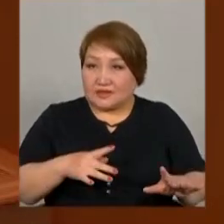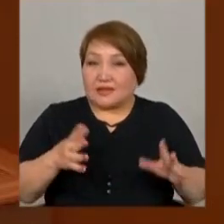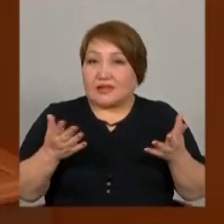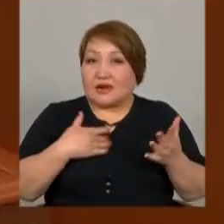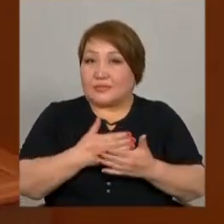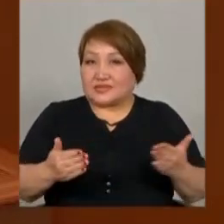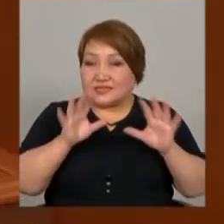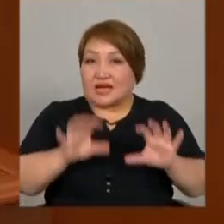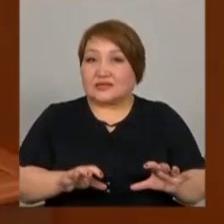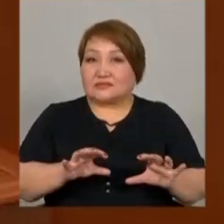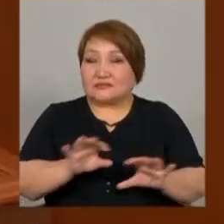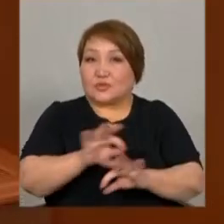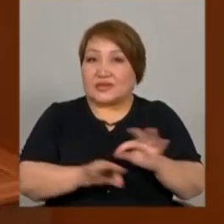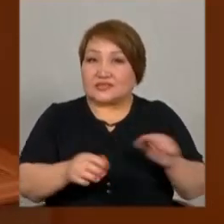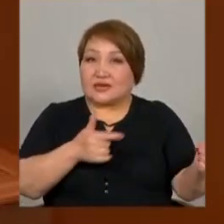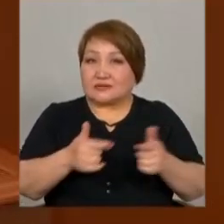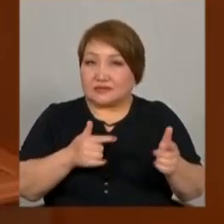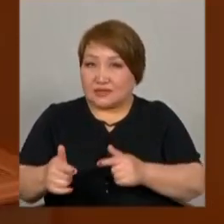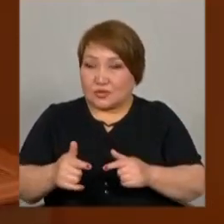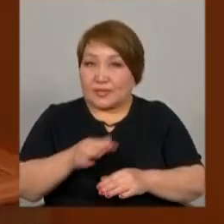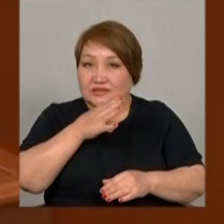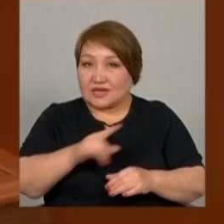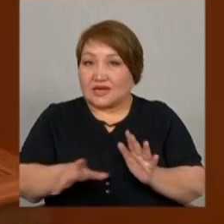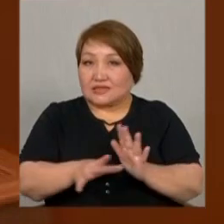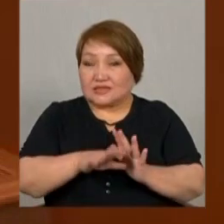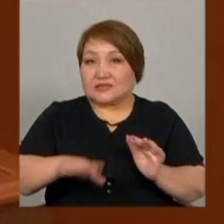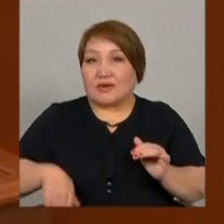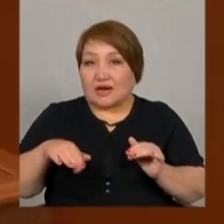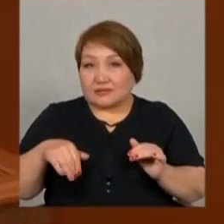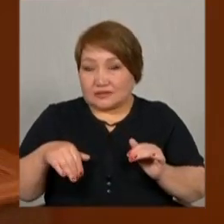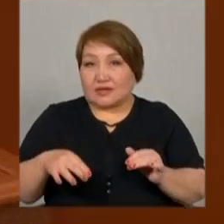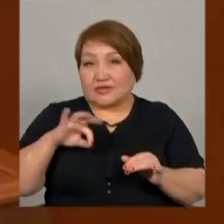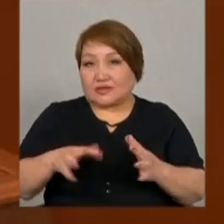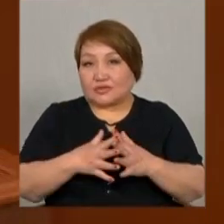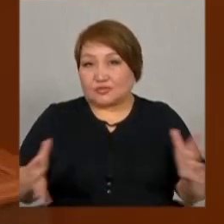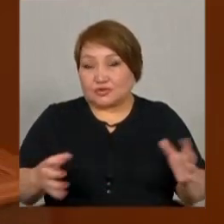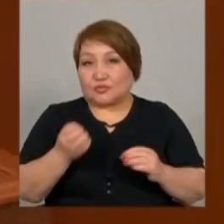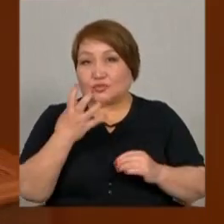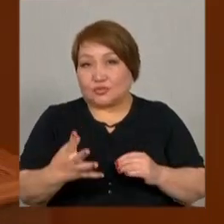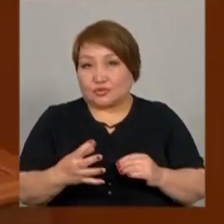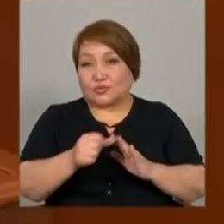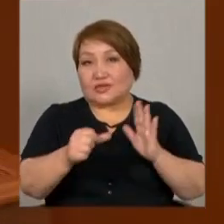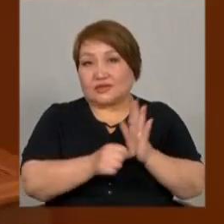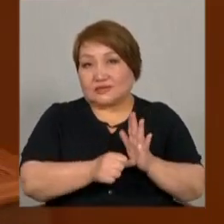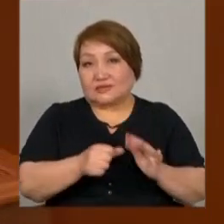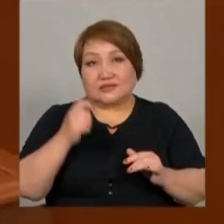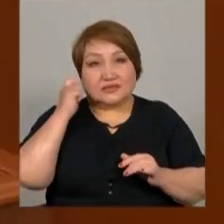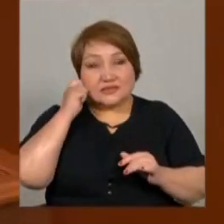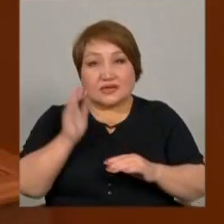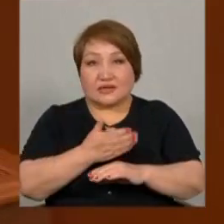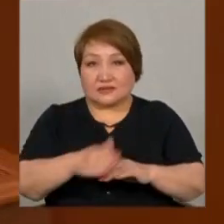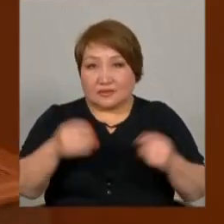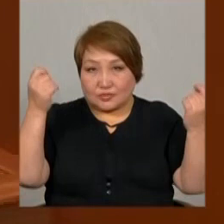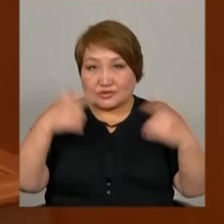Біз заң жобасын әзірлеу барысында электросамокатты пайдаланатындардың басым бөлігі 14 пен 16 жас аралығындағылар екенін білдік.